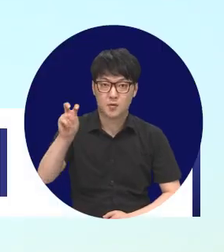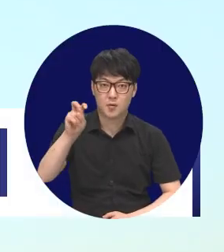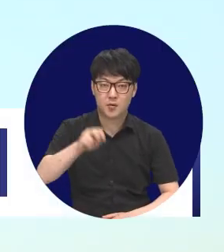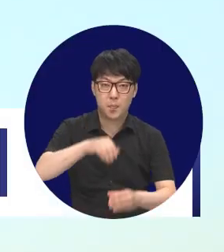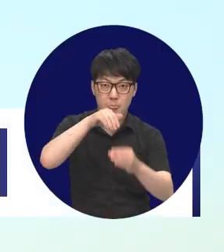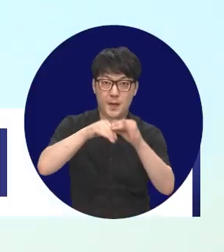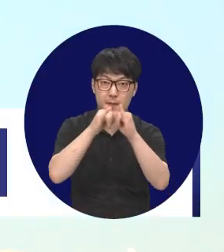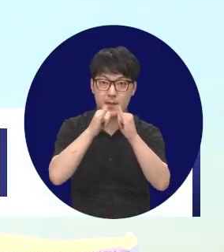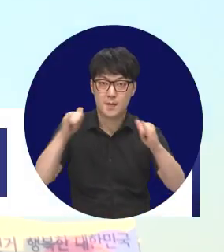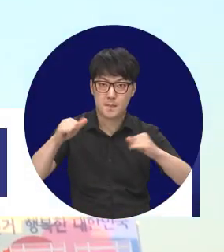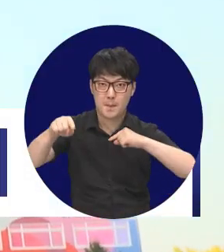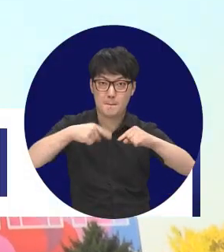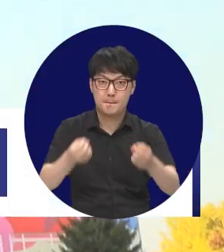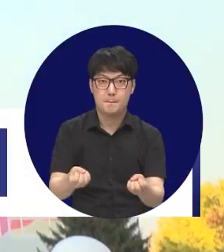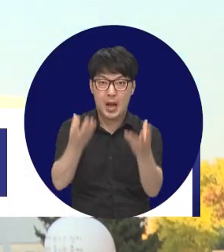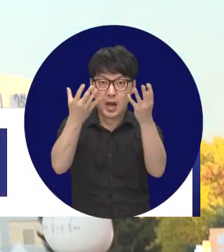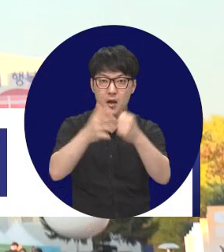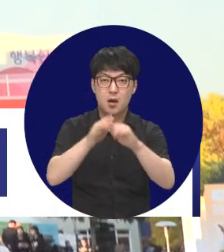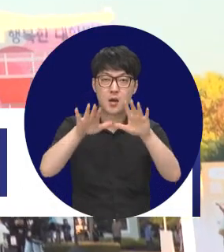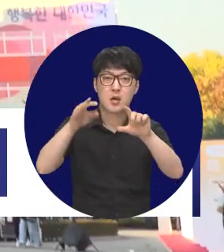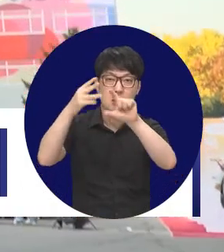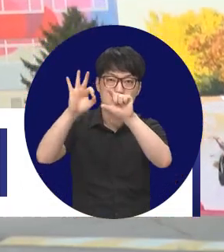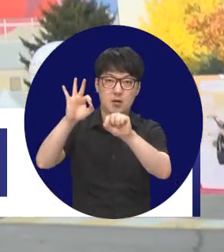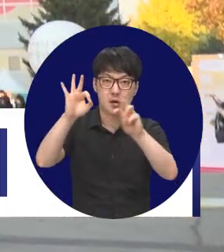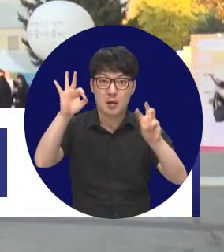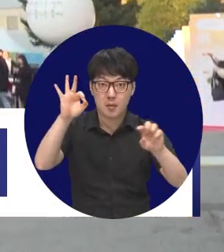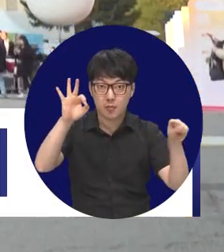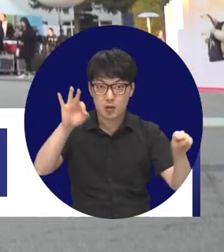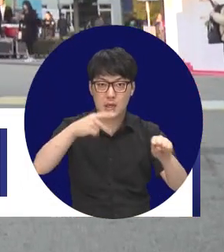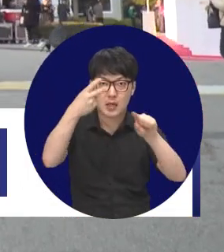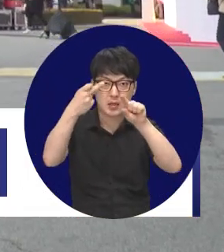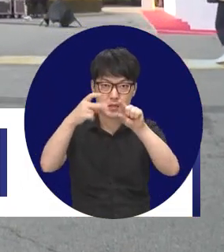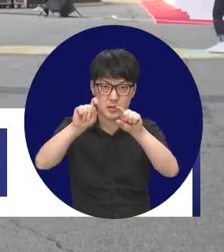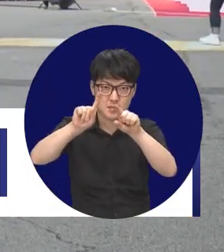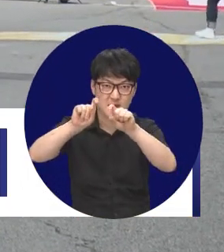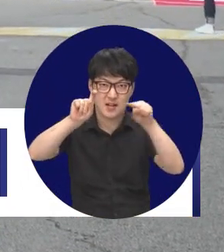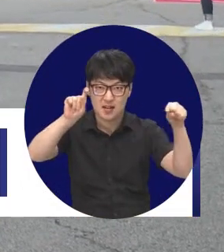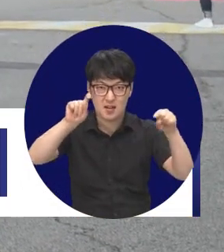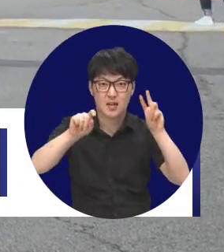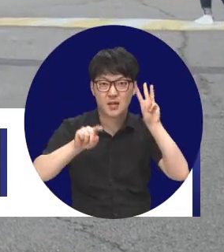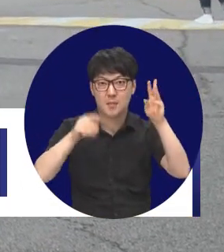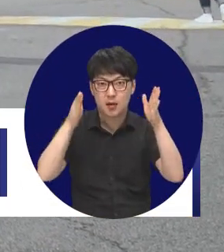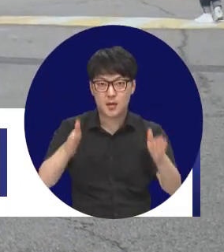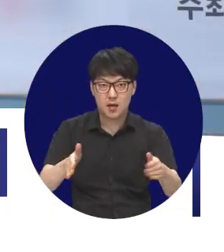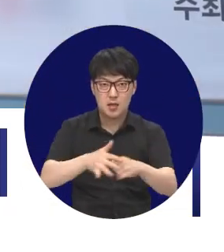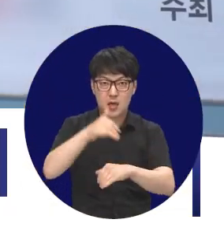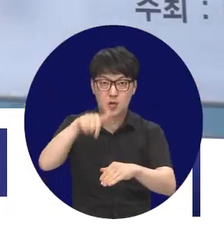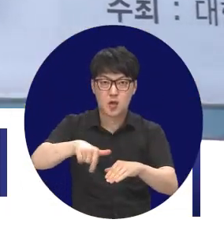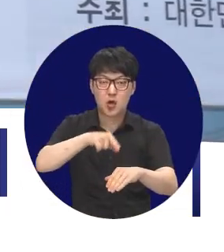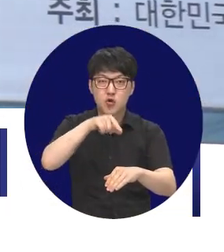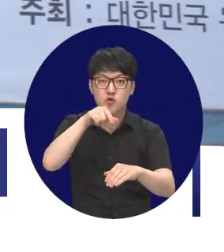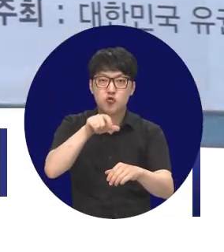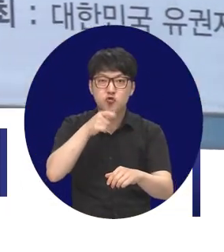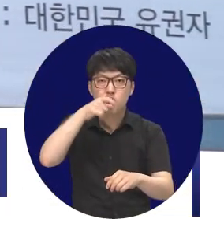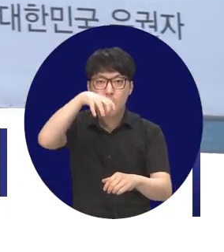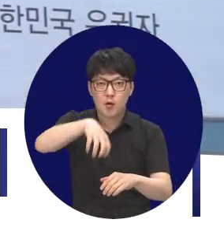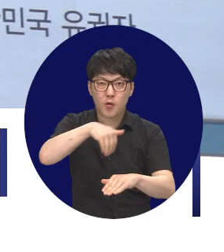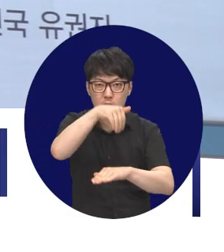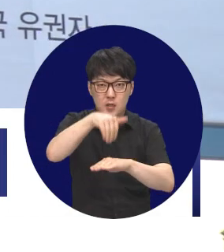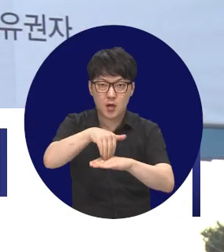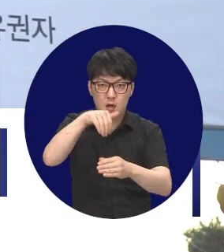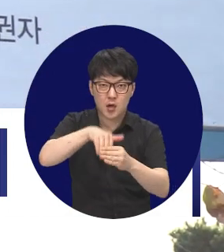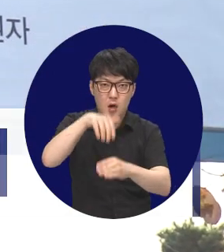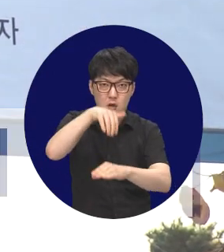2020년도 유권자 정치 페스티벌이 오는 10월 30일부터 11월 1일까지 3일 동안 경기도 수원시 선거연수원